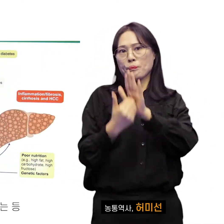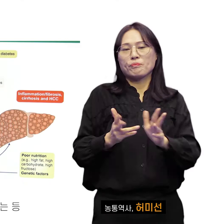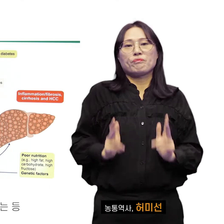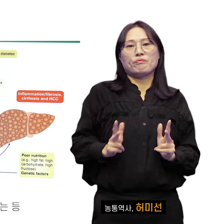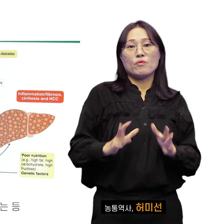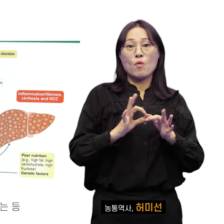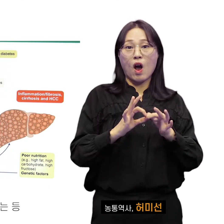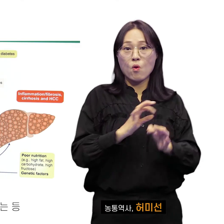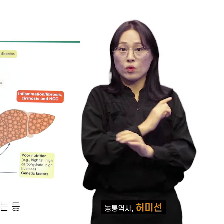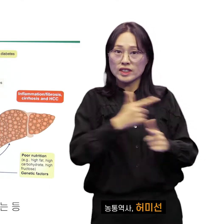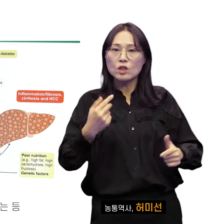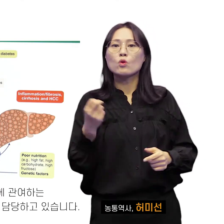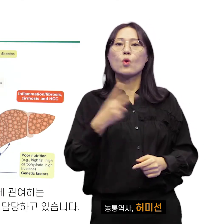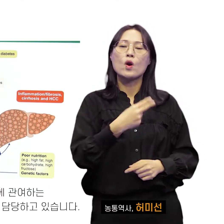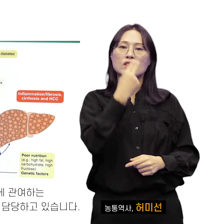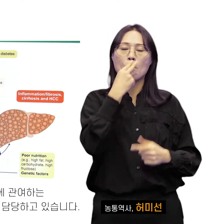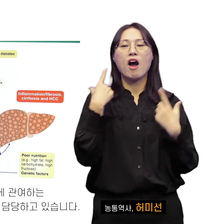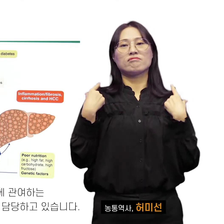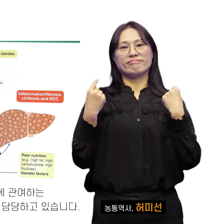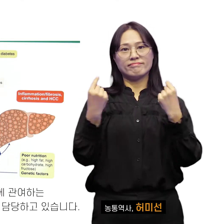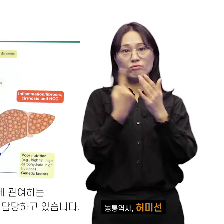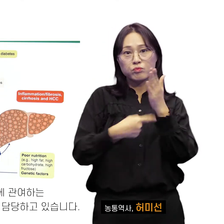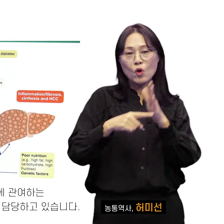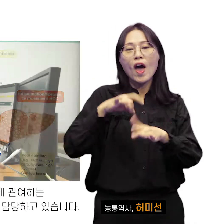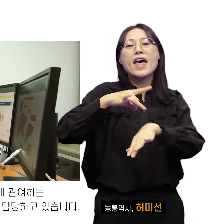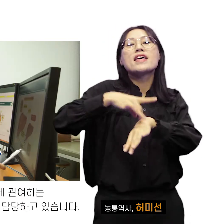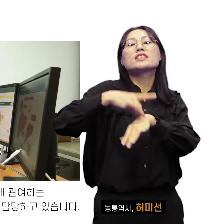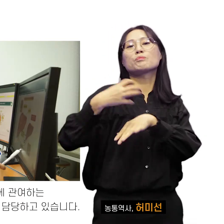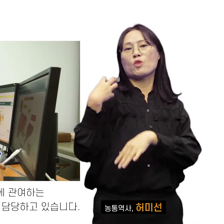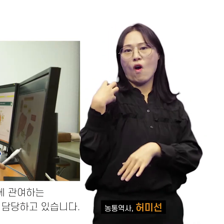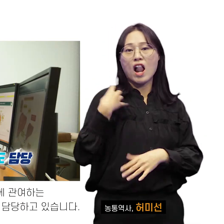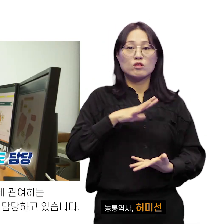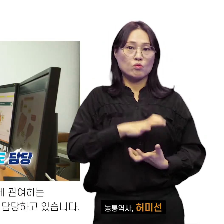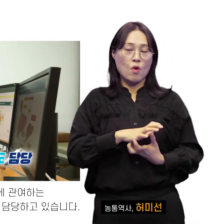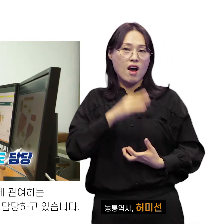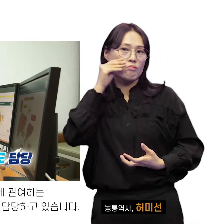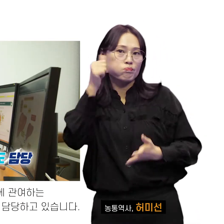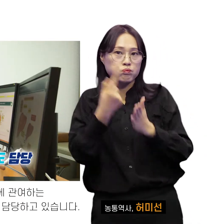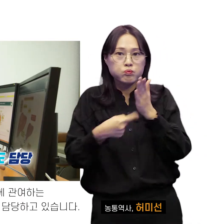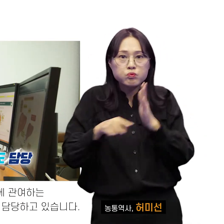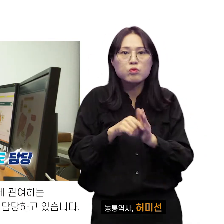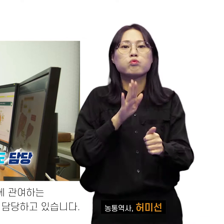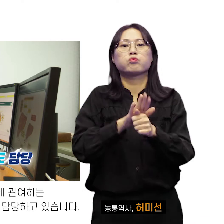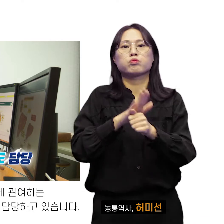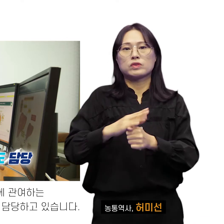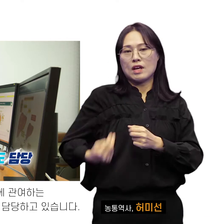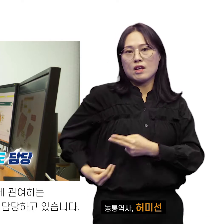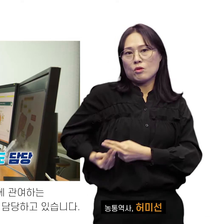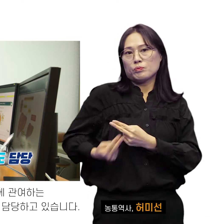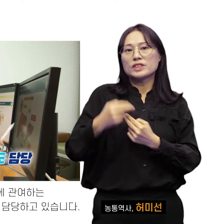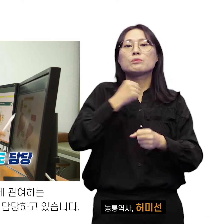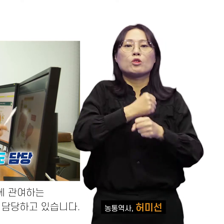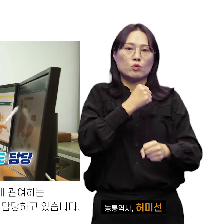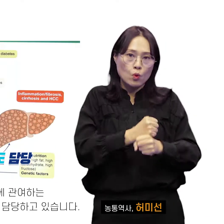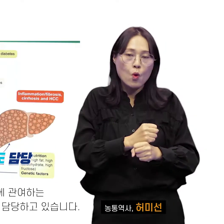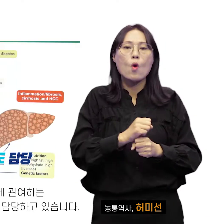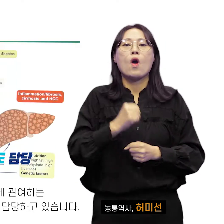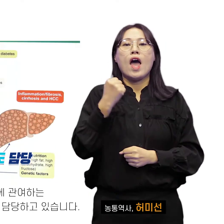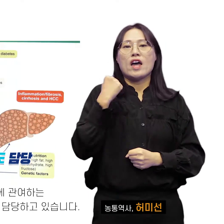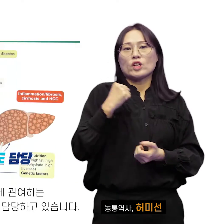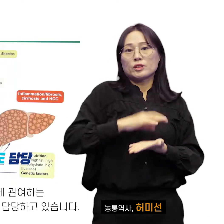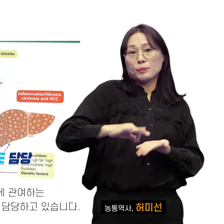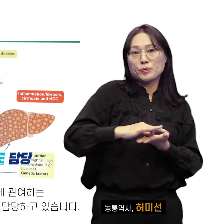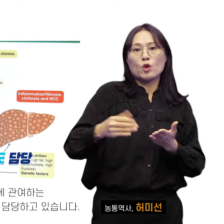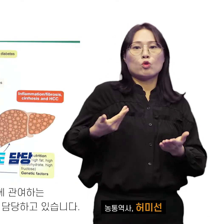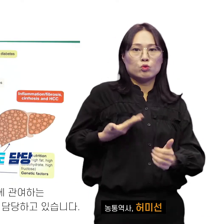면역 형성 등에 관여하는 등 생명 유지의 핵심 역할을 하고 소화에 관여하는 담즙 생성, 에너지 공급 및